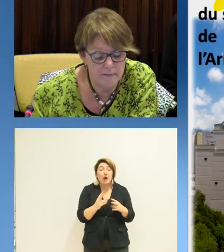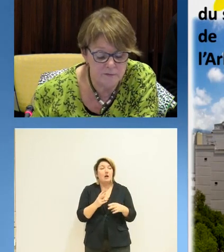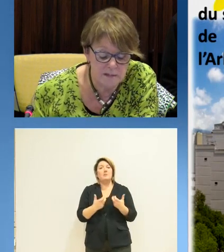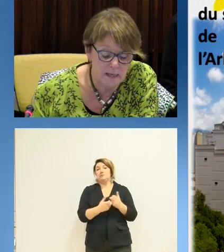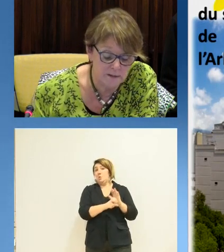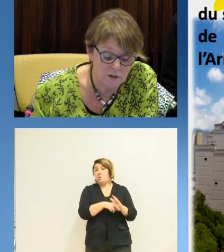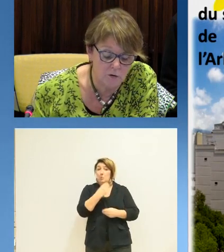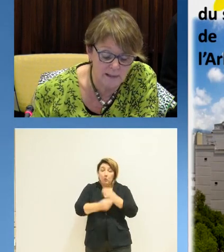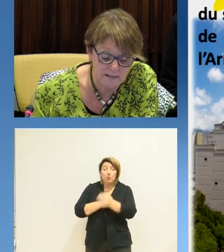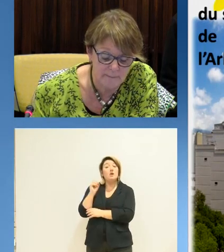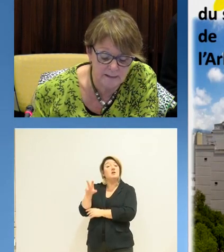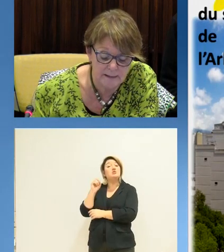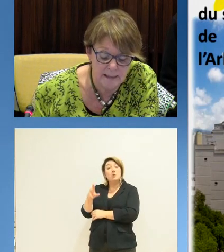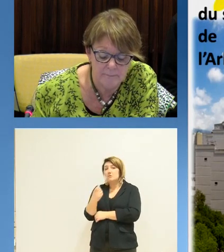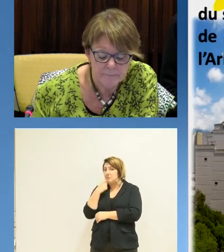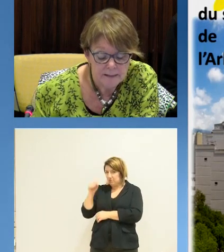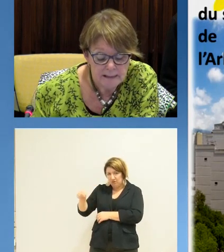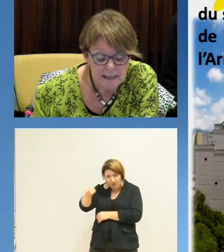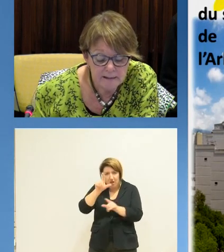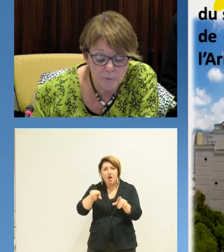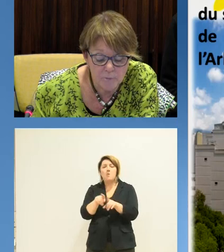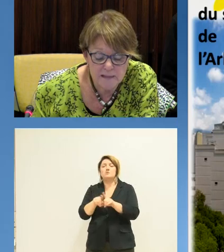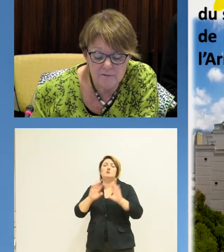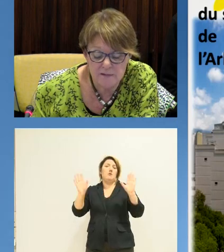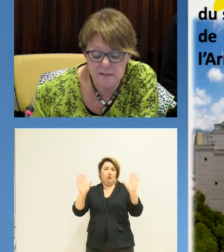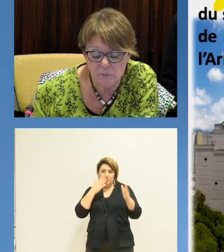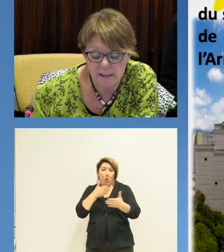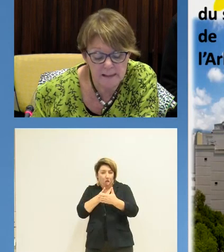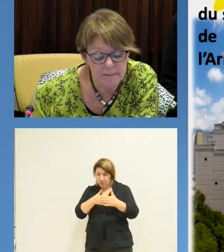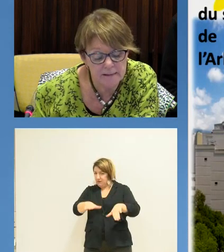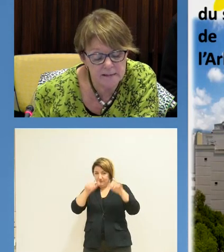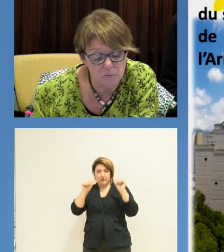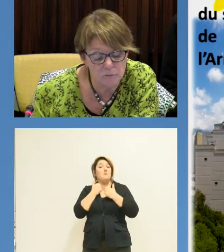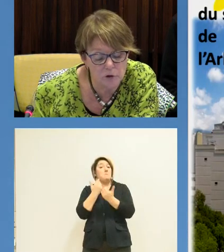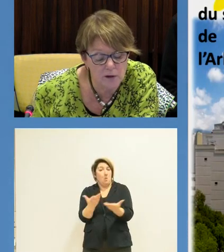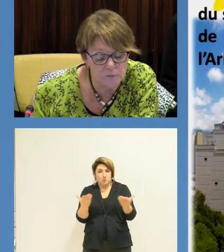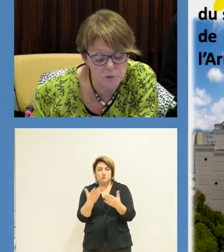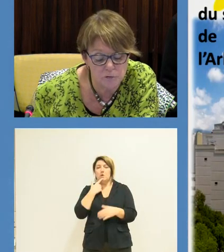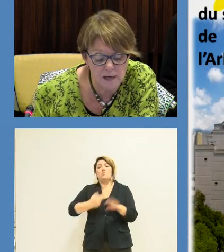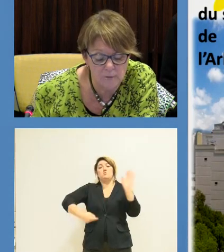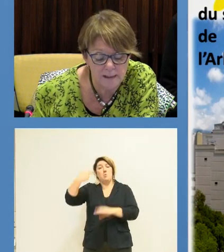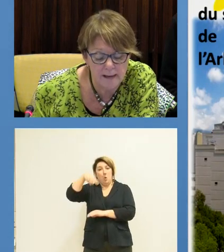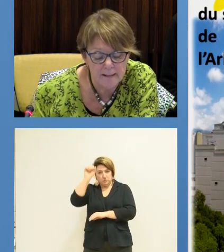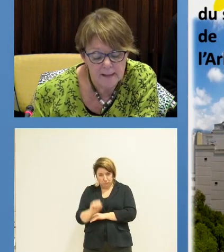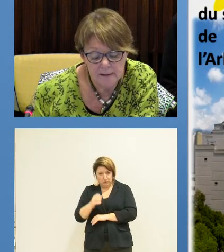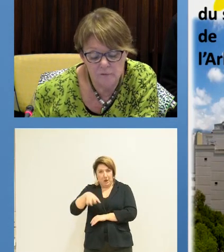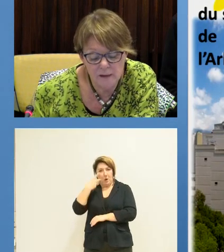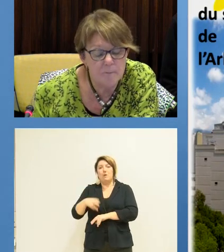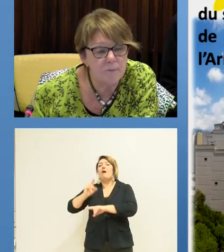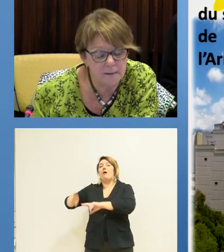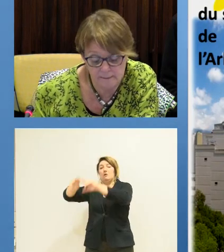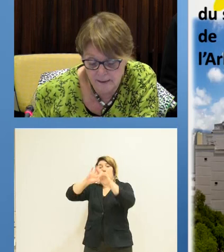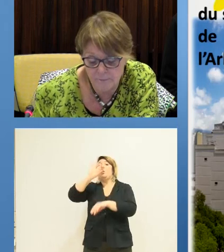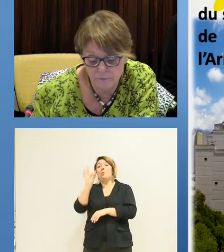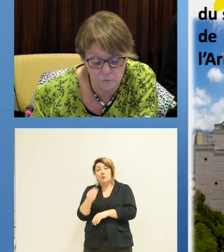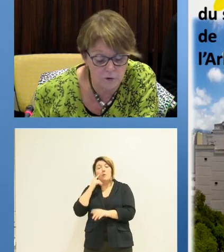grenoble mais aussi à echirolles et à saint martin d'hères il a été proposé d'avancer sur les réhabilitations du nord et du sud de l'arlequin et de faire